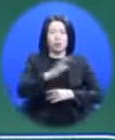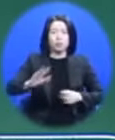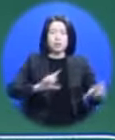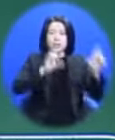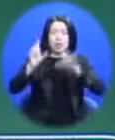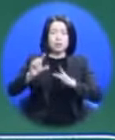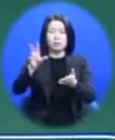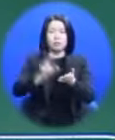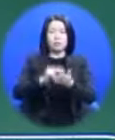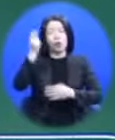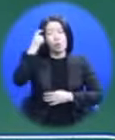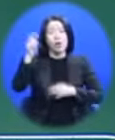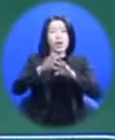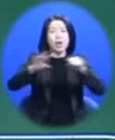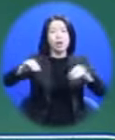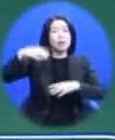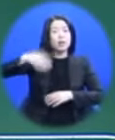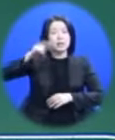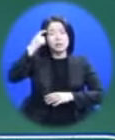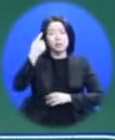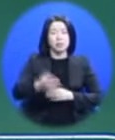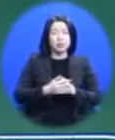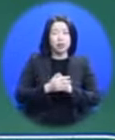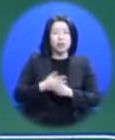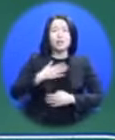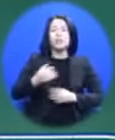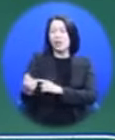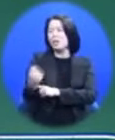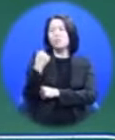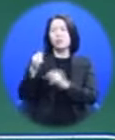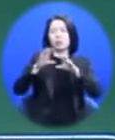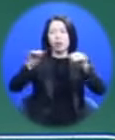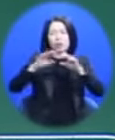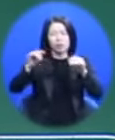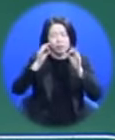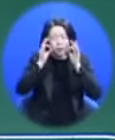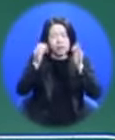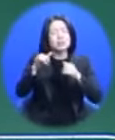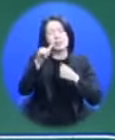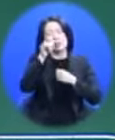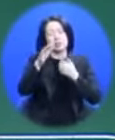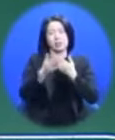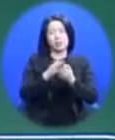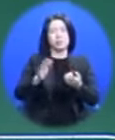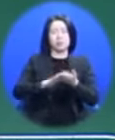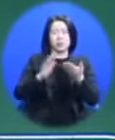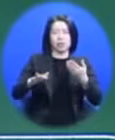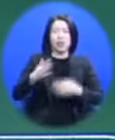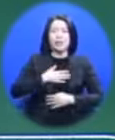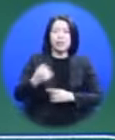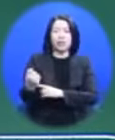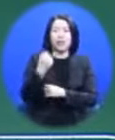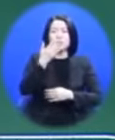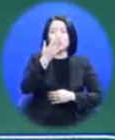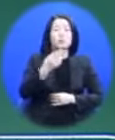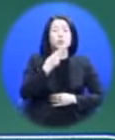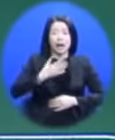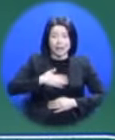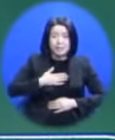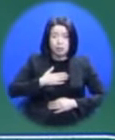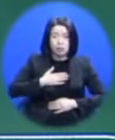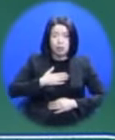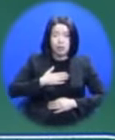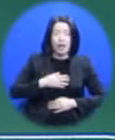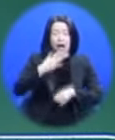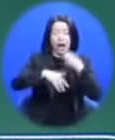왜 해결되지 않나요? 내 힘으로 풀어보려고 하니까 안 되는 거예요. 여러분, 내가 할 수 없는 건 아시잖아요?